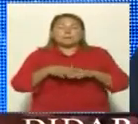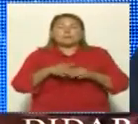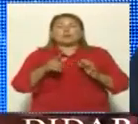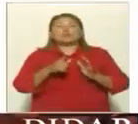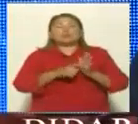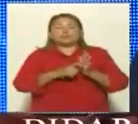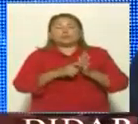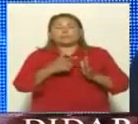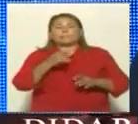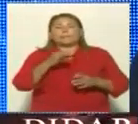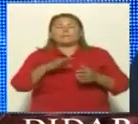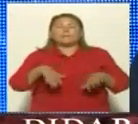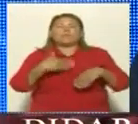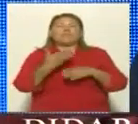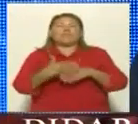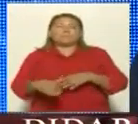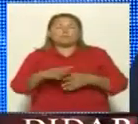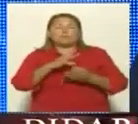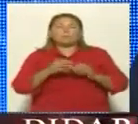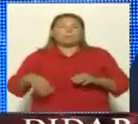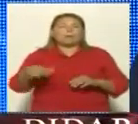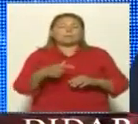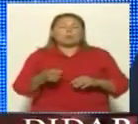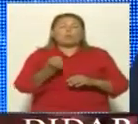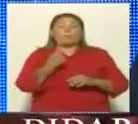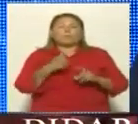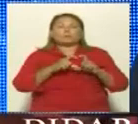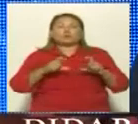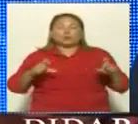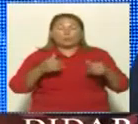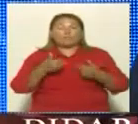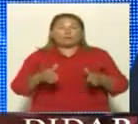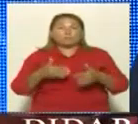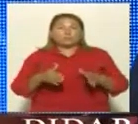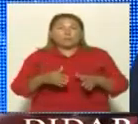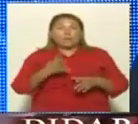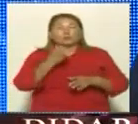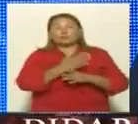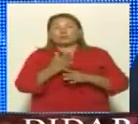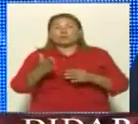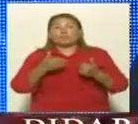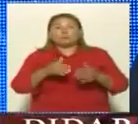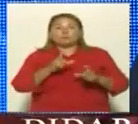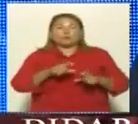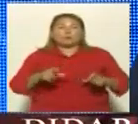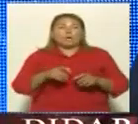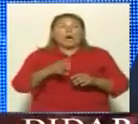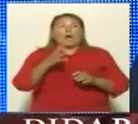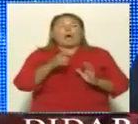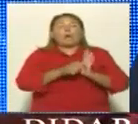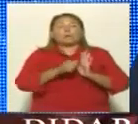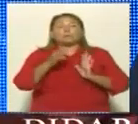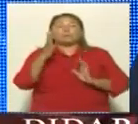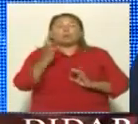грант бөлініп отыр. Маңғыстау өңірінде жалпы 11 сынып мектеп бітірушілердің саны 7 400-ге жуық болды. Оның